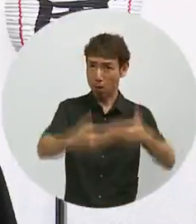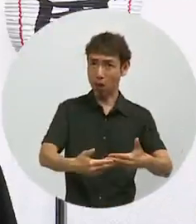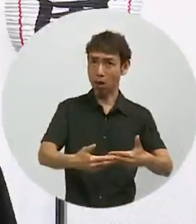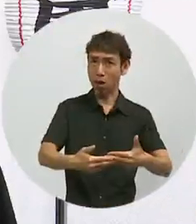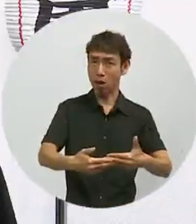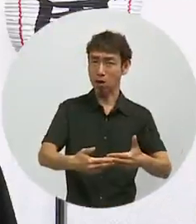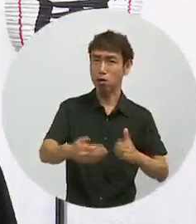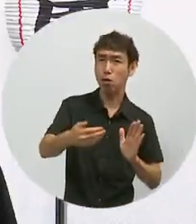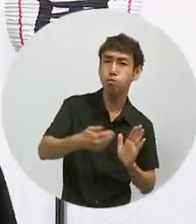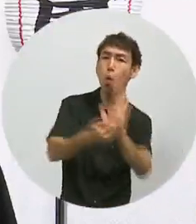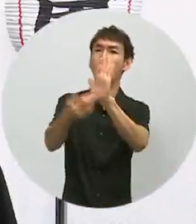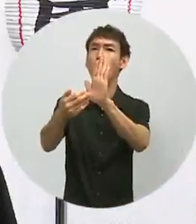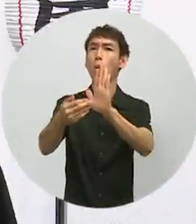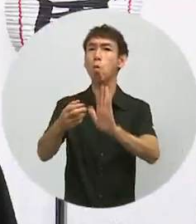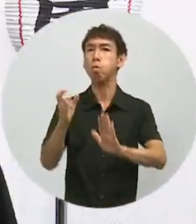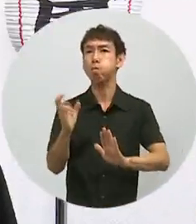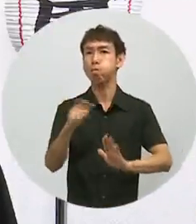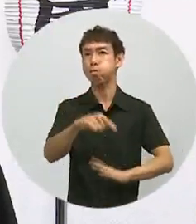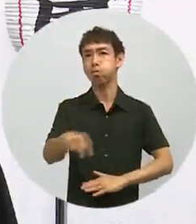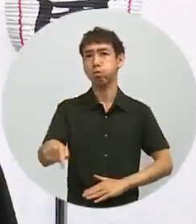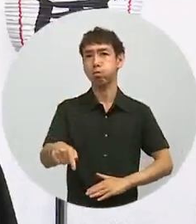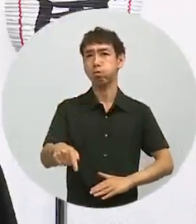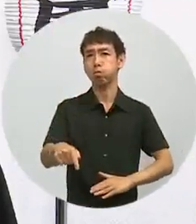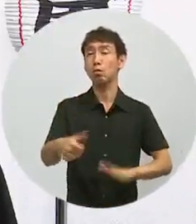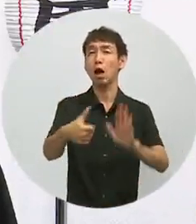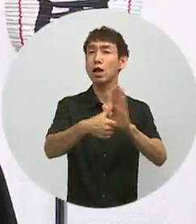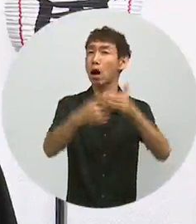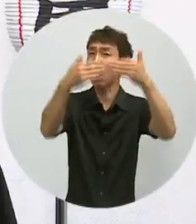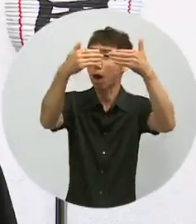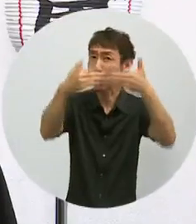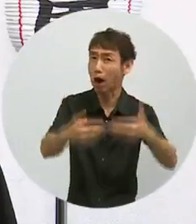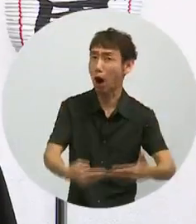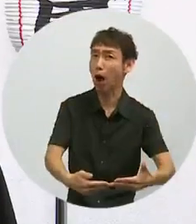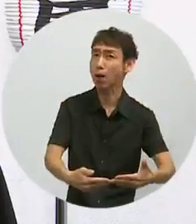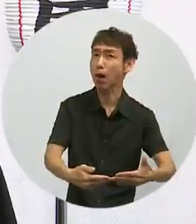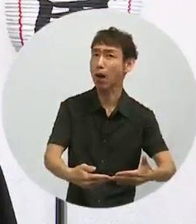大丈夫なんじゃ、だから名前は壁じゃの